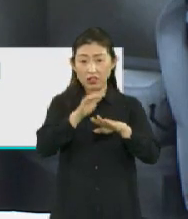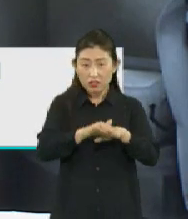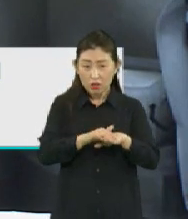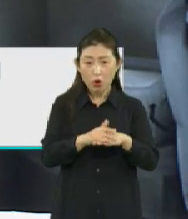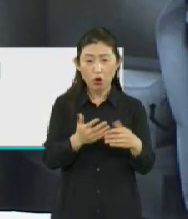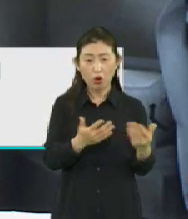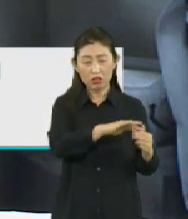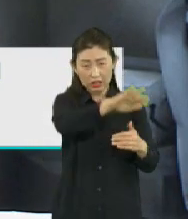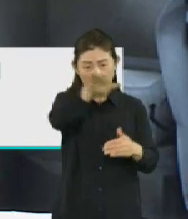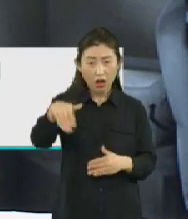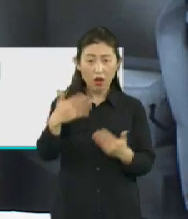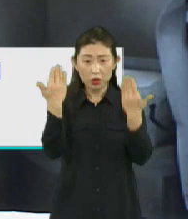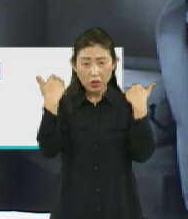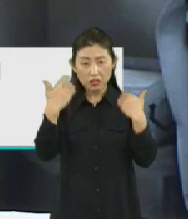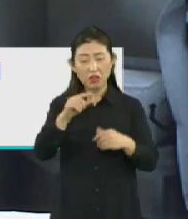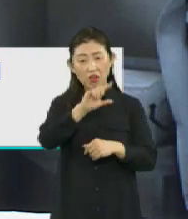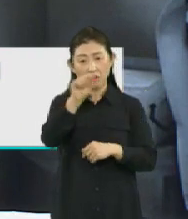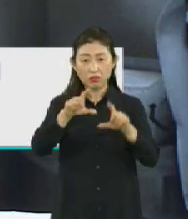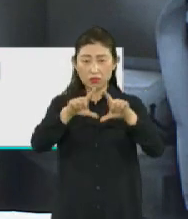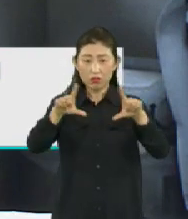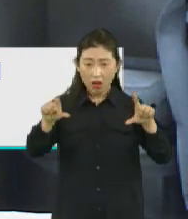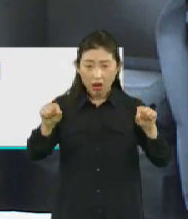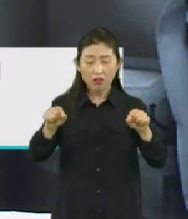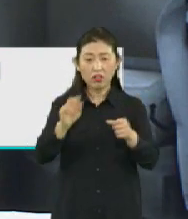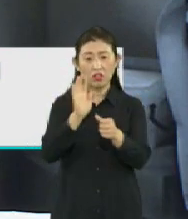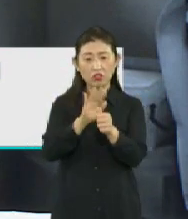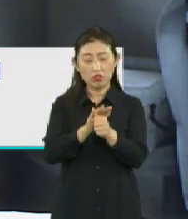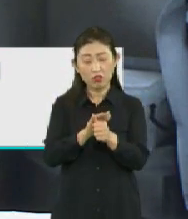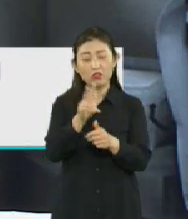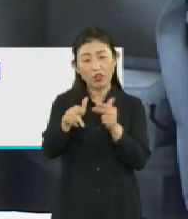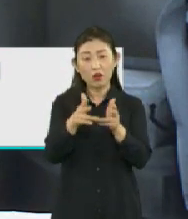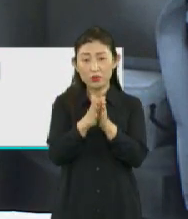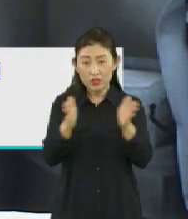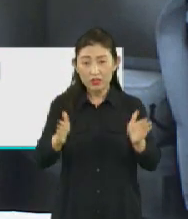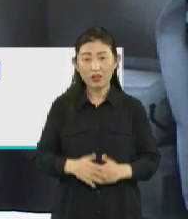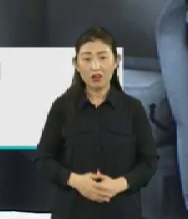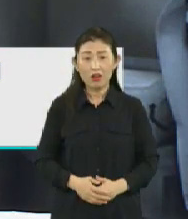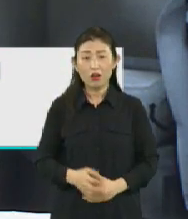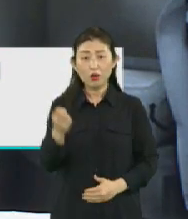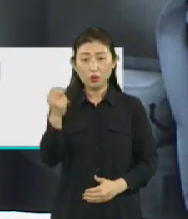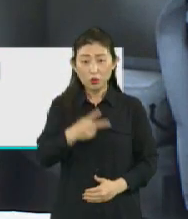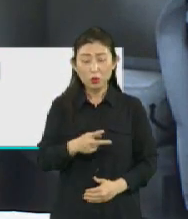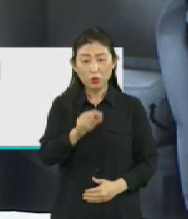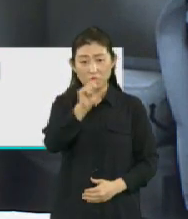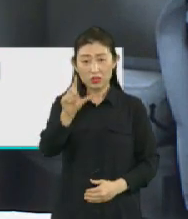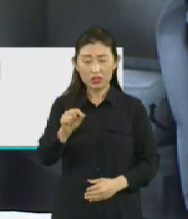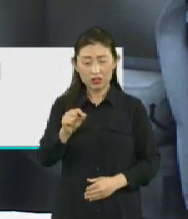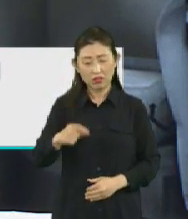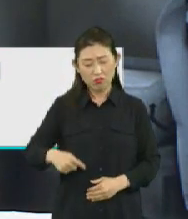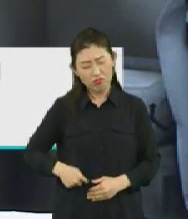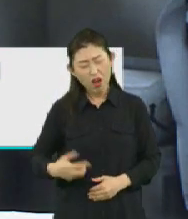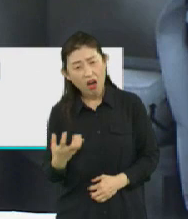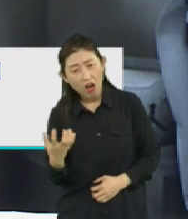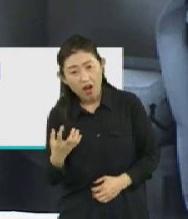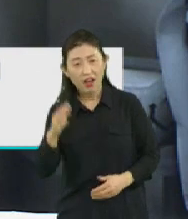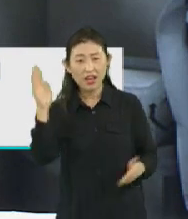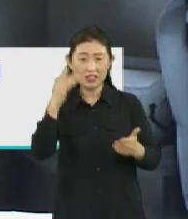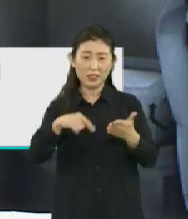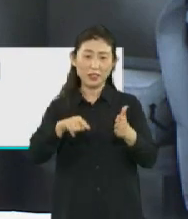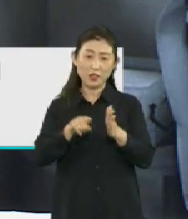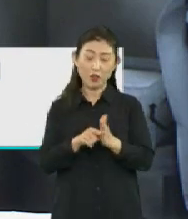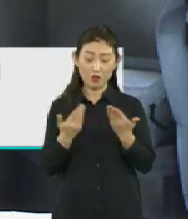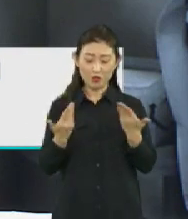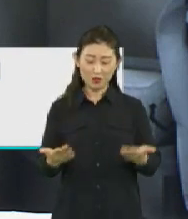대전에선 모든 학교에서 위생용품 지원 사업이 시작되는데요. 한 발 더 나아가 생리통으로 고통받는 학생들을